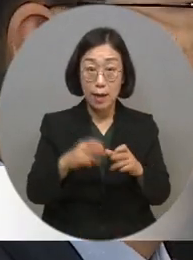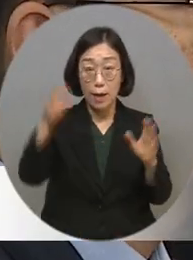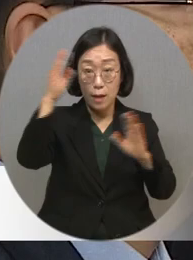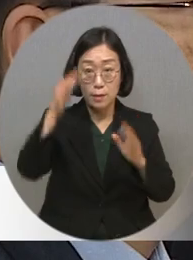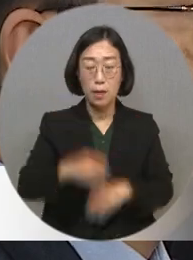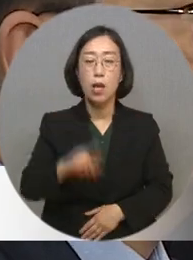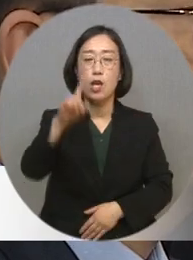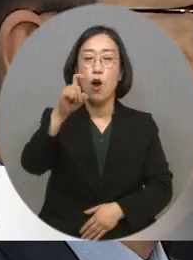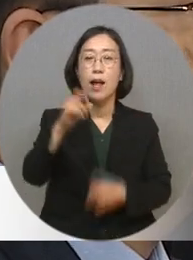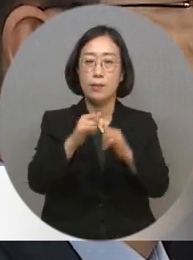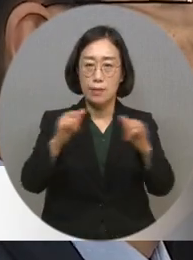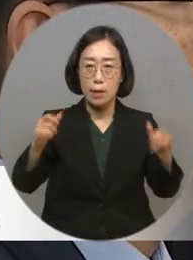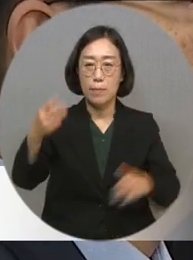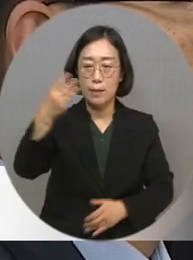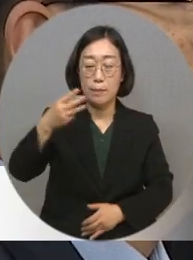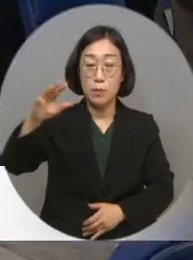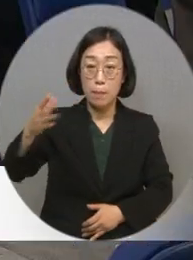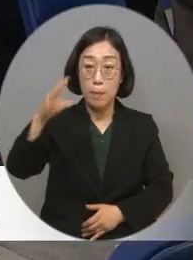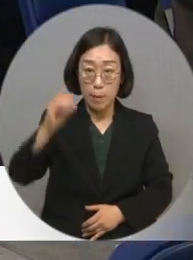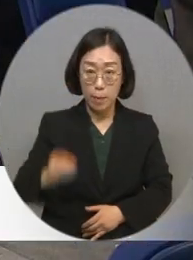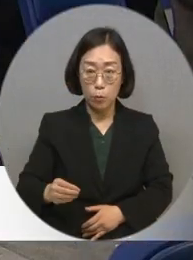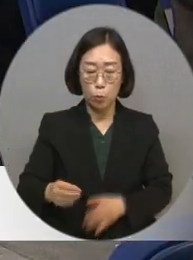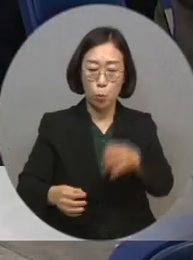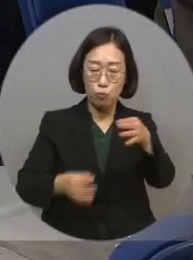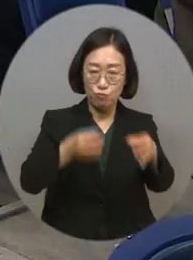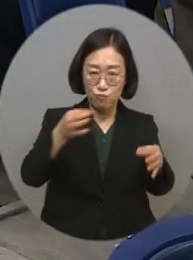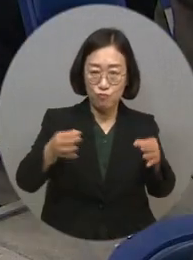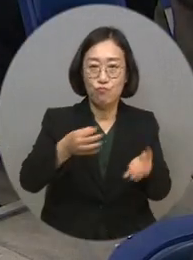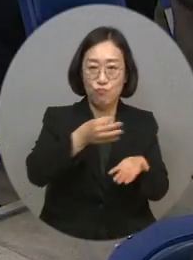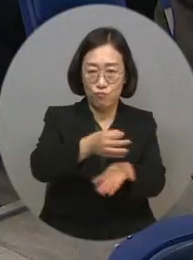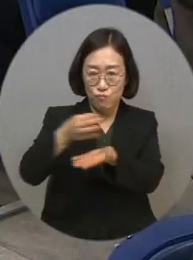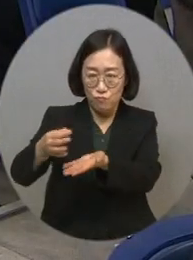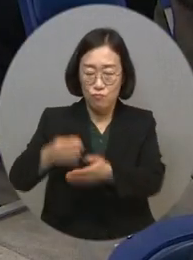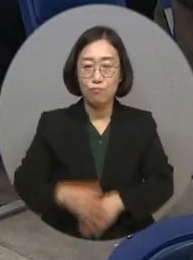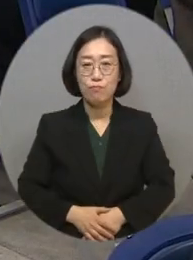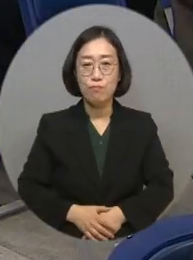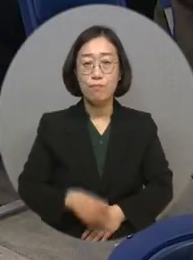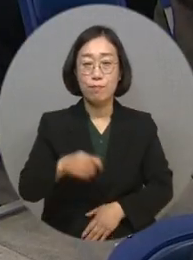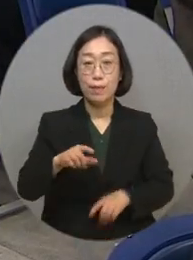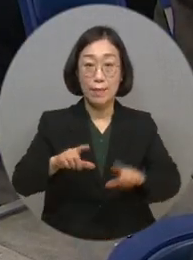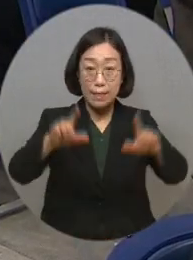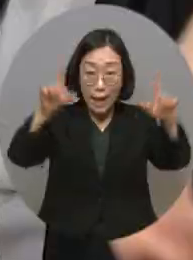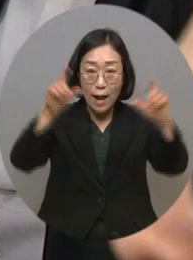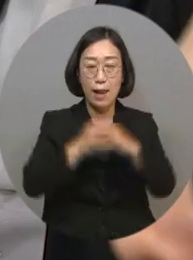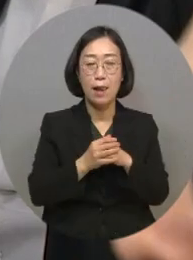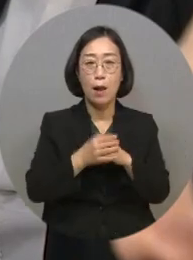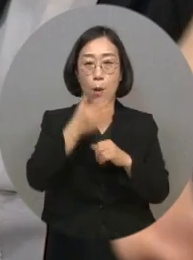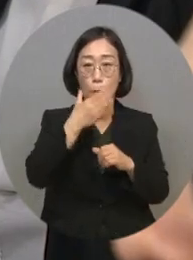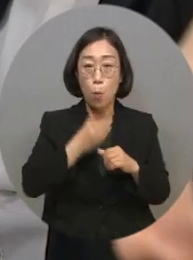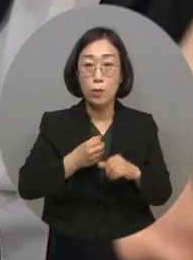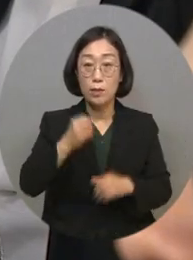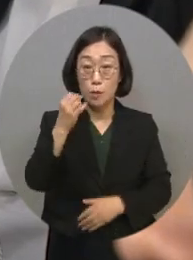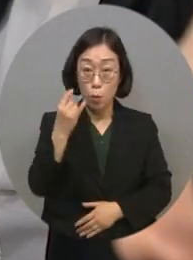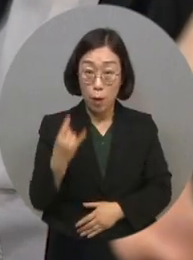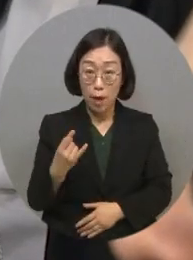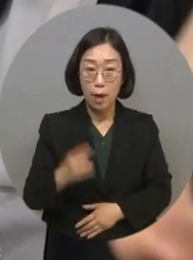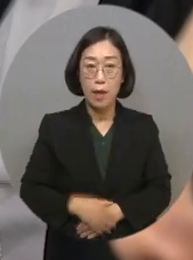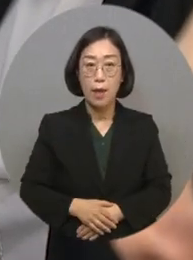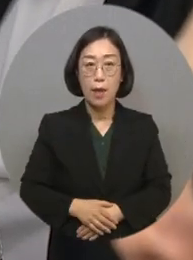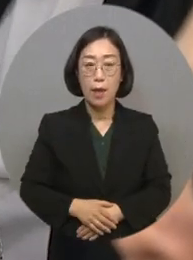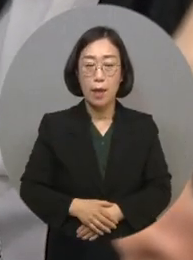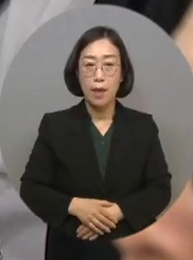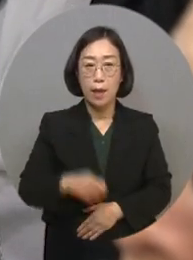3,800만 원 상당의 장학금을 지원했습니다 이날 실로암 시각장애인 복지회 이사장 김선태